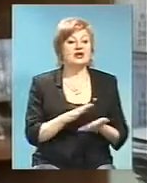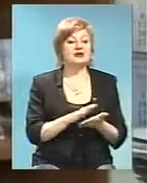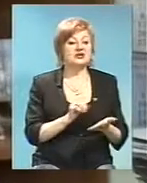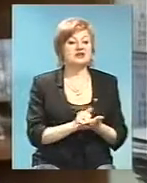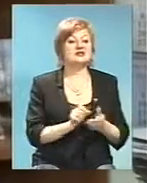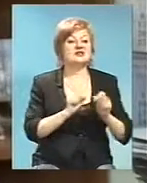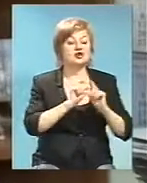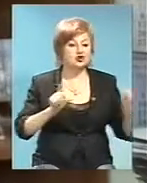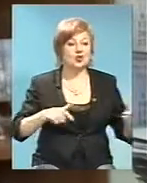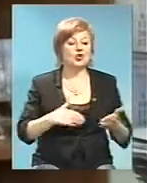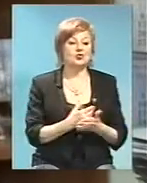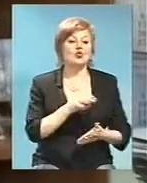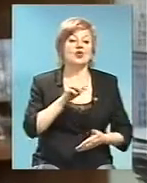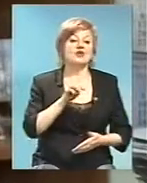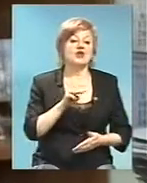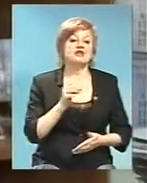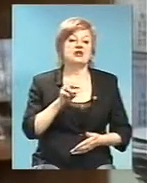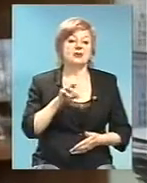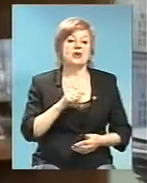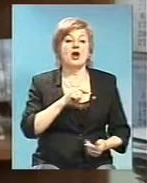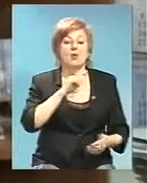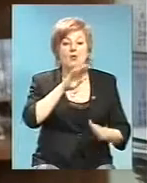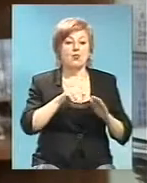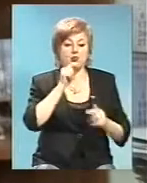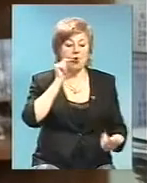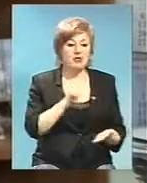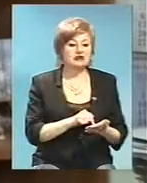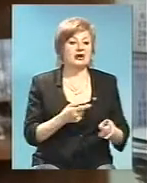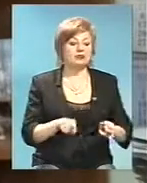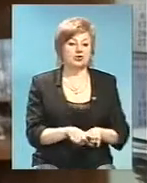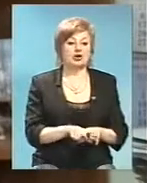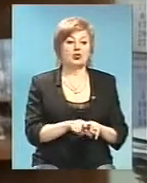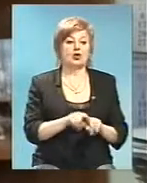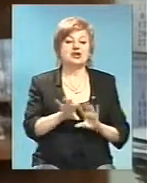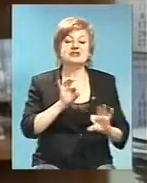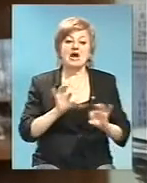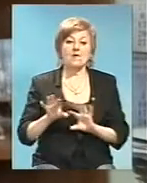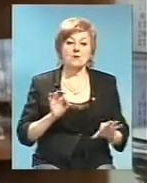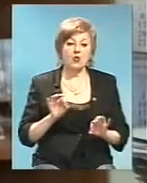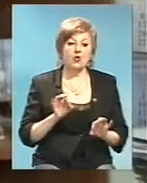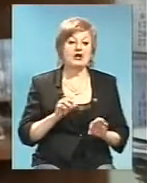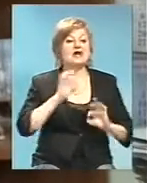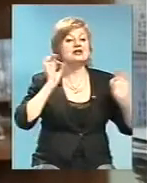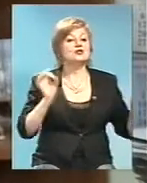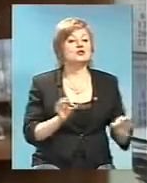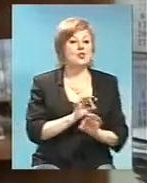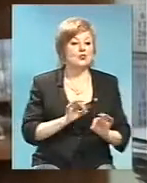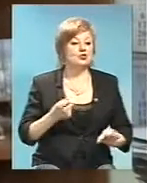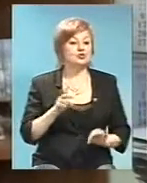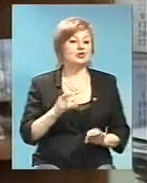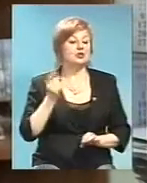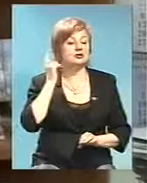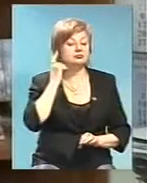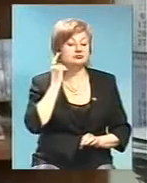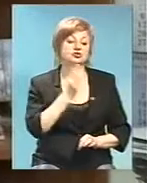нового типу, ми підпадаємо під ці правила набору. Але ж на музику треба, щоб дитина мала